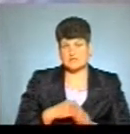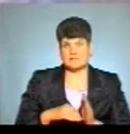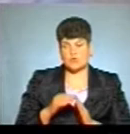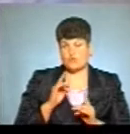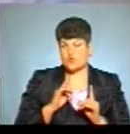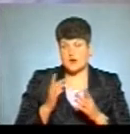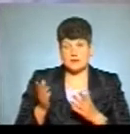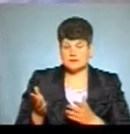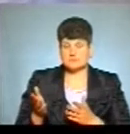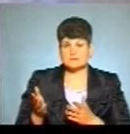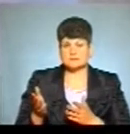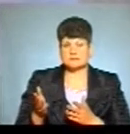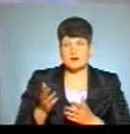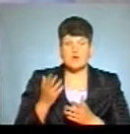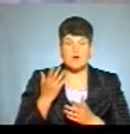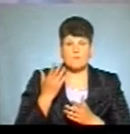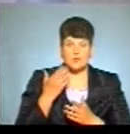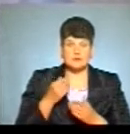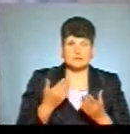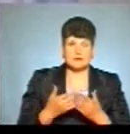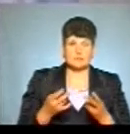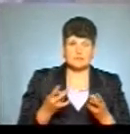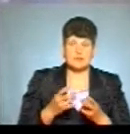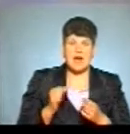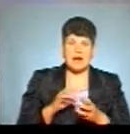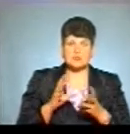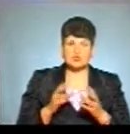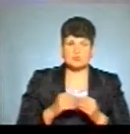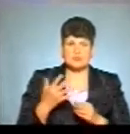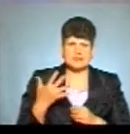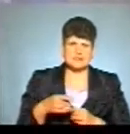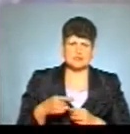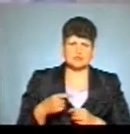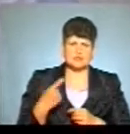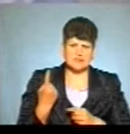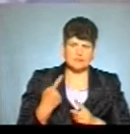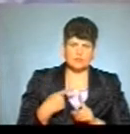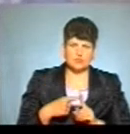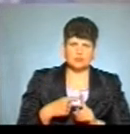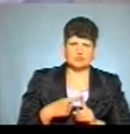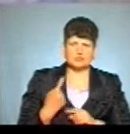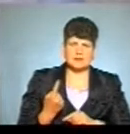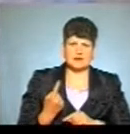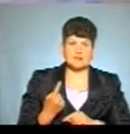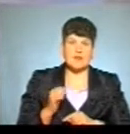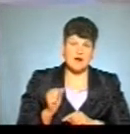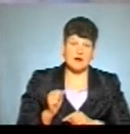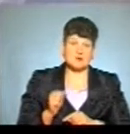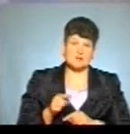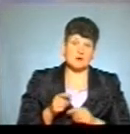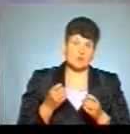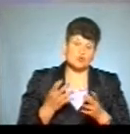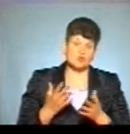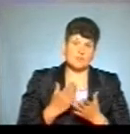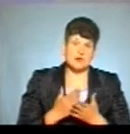Ради. Бо коли б потрібно було абсолютну більшість, треба було 50 плюс один голос, тоді була абсолютна більшість. Так треба мати відносну